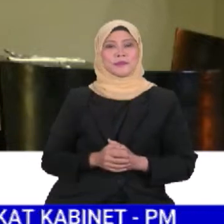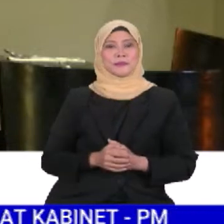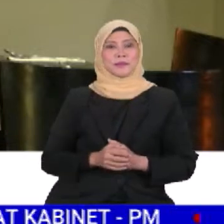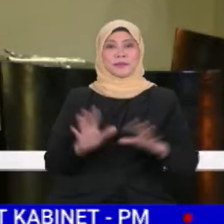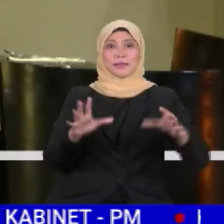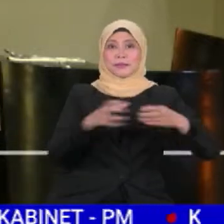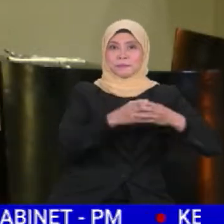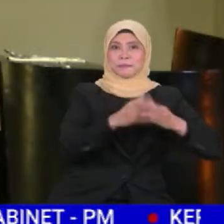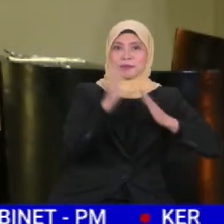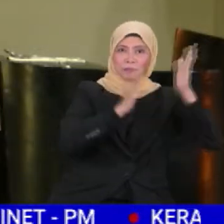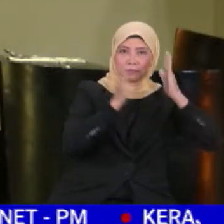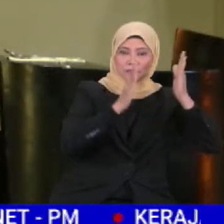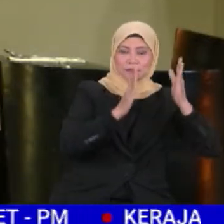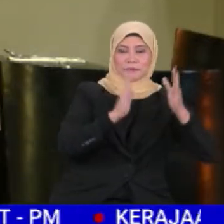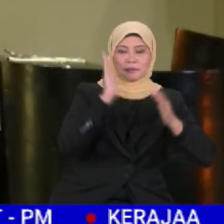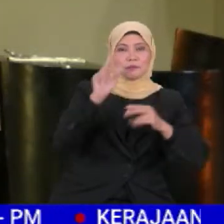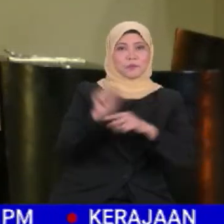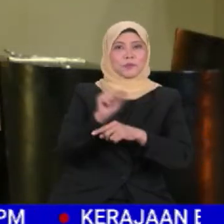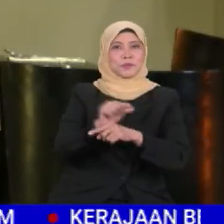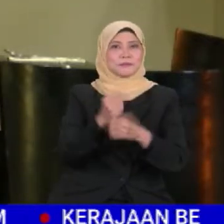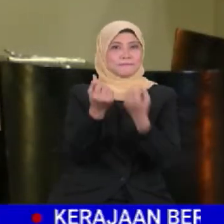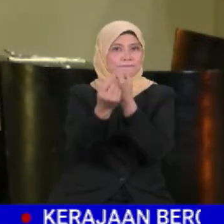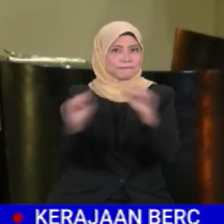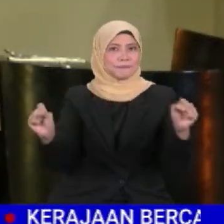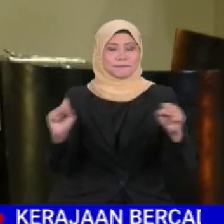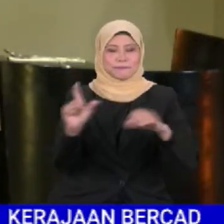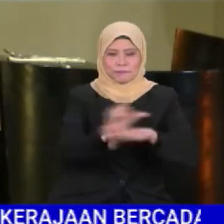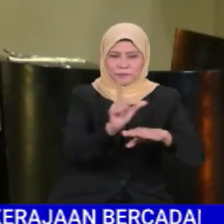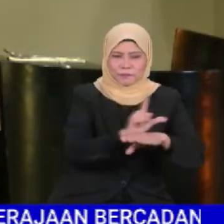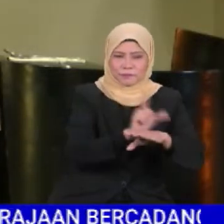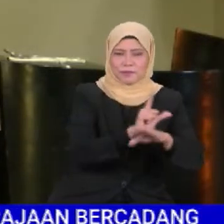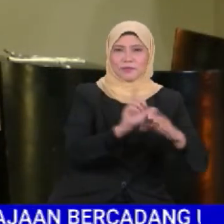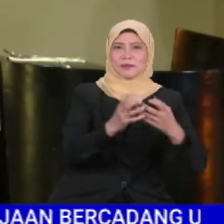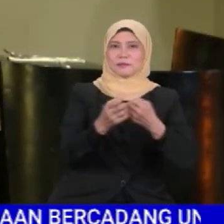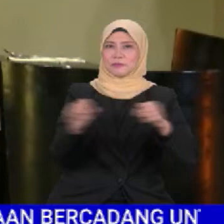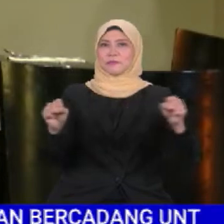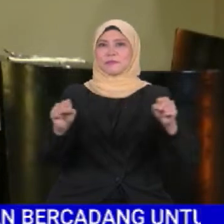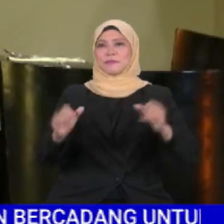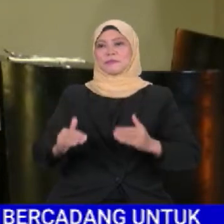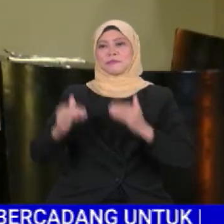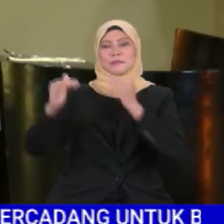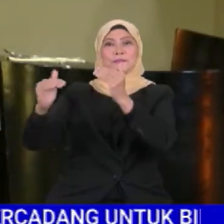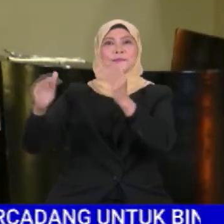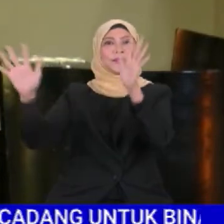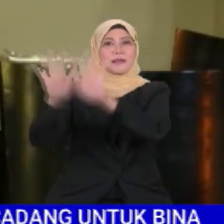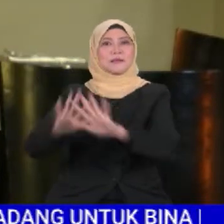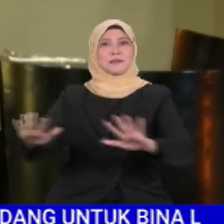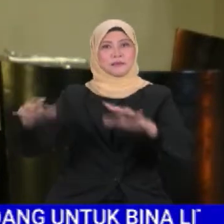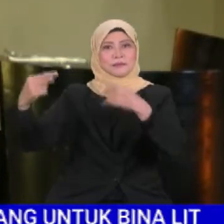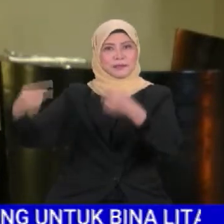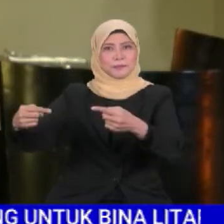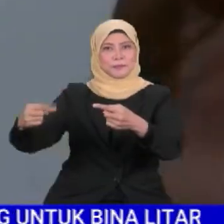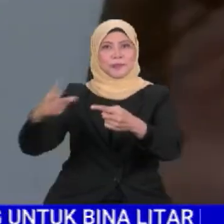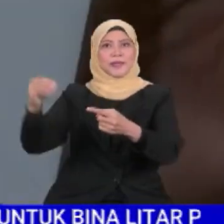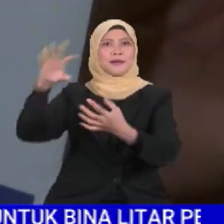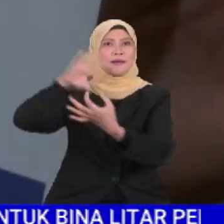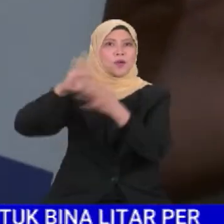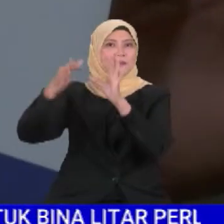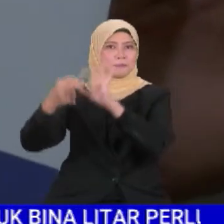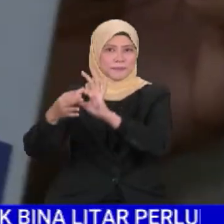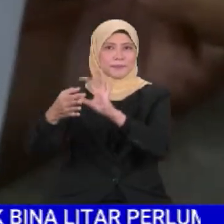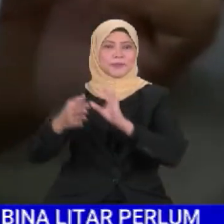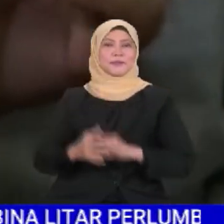skuad kebangsaan. So maknanya kita akan gunakan persiapan tu untuk ke Asian Games dan juga seterusnya untuk Olimpik.